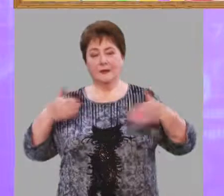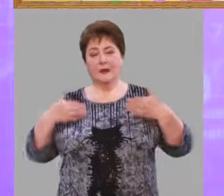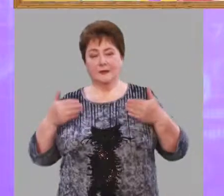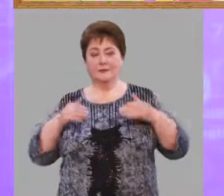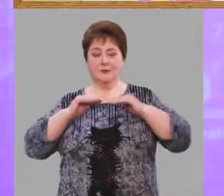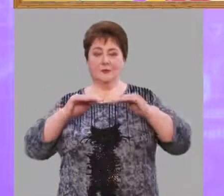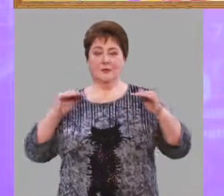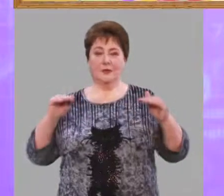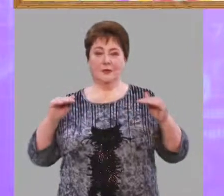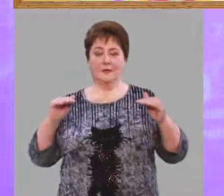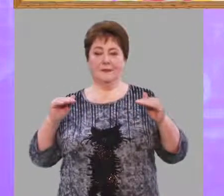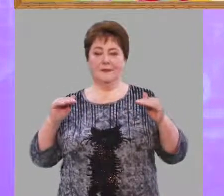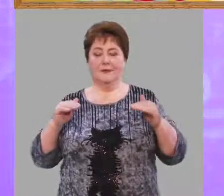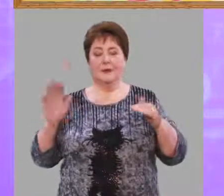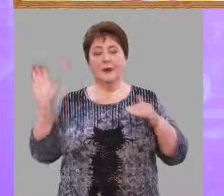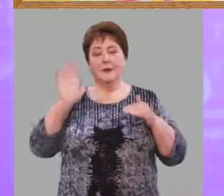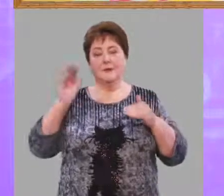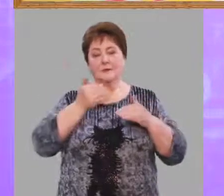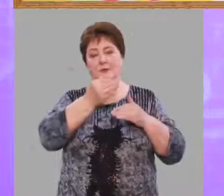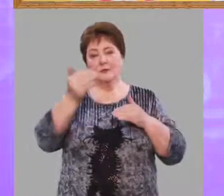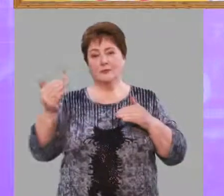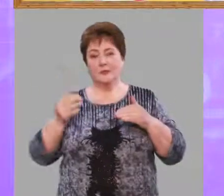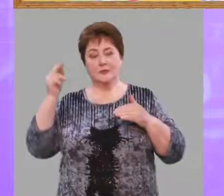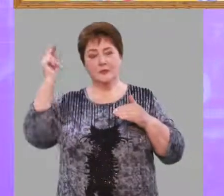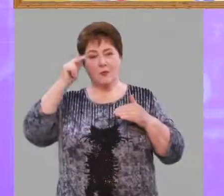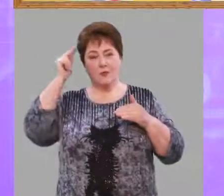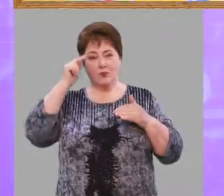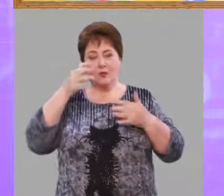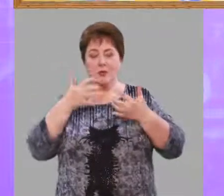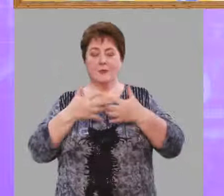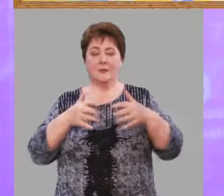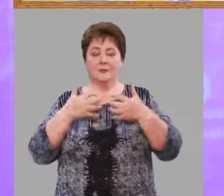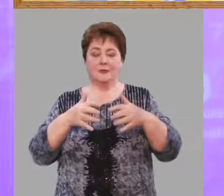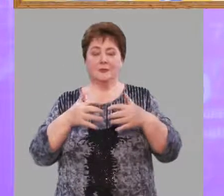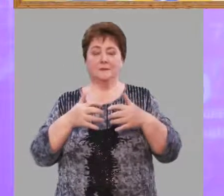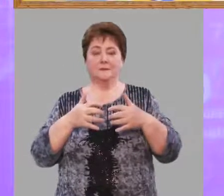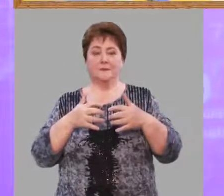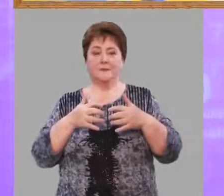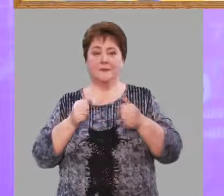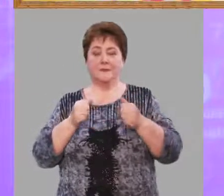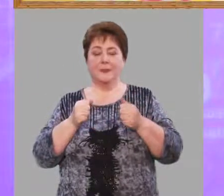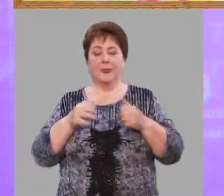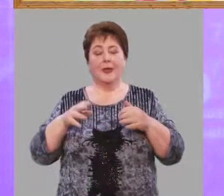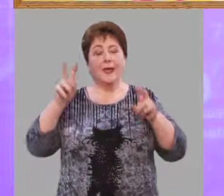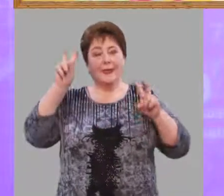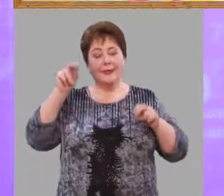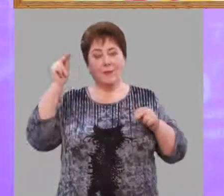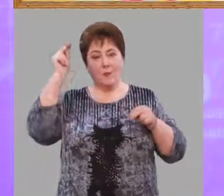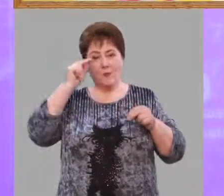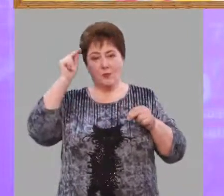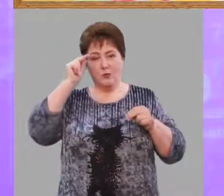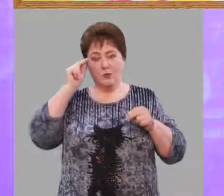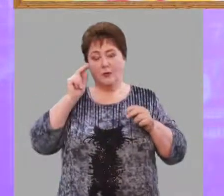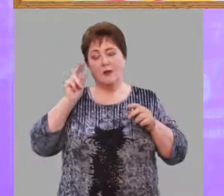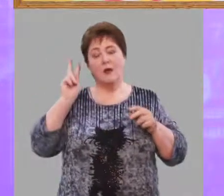Здравствуйте, ребята! Приветствую вас на уроке математики. Тема урока